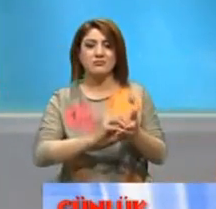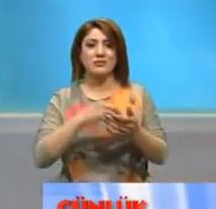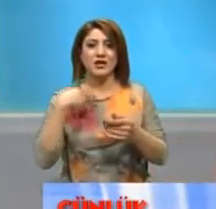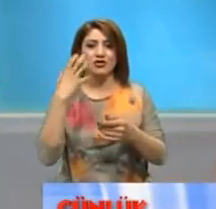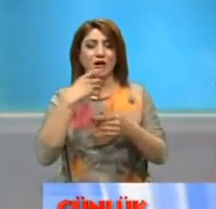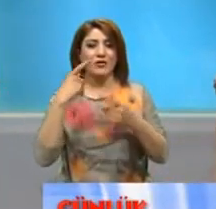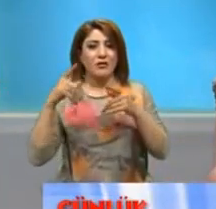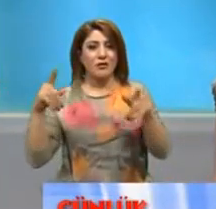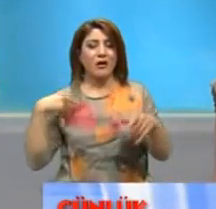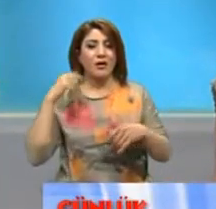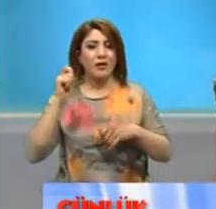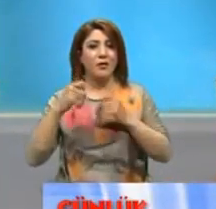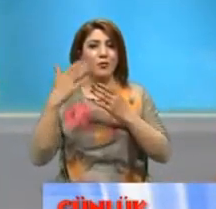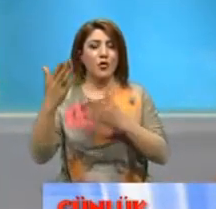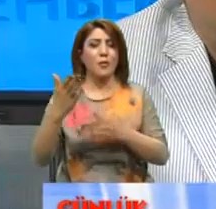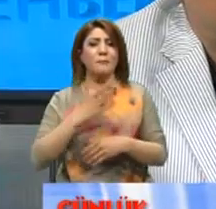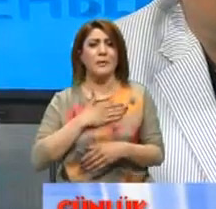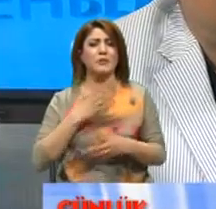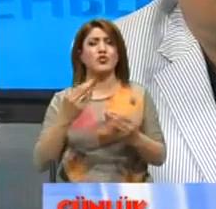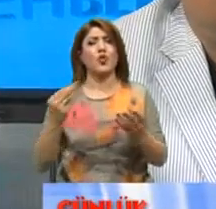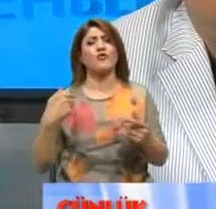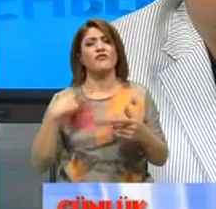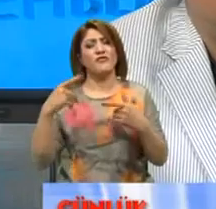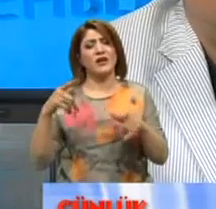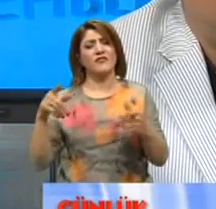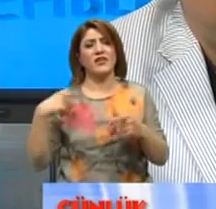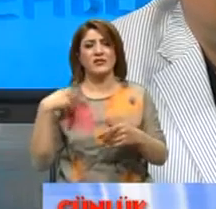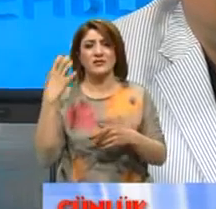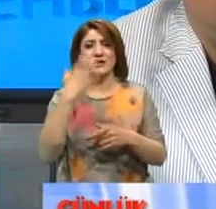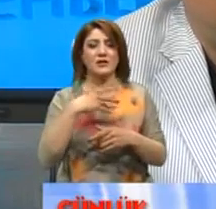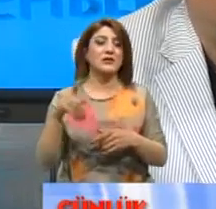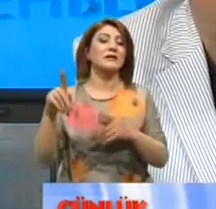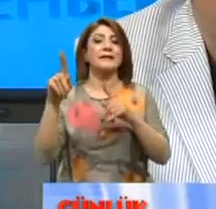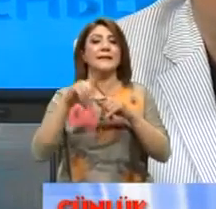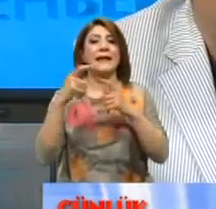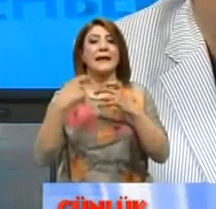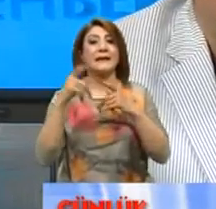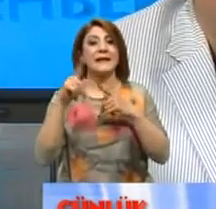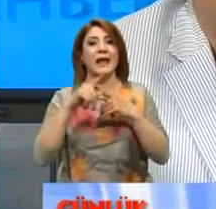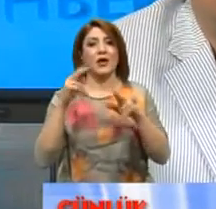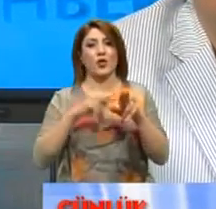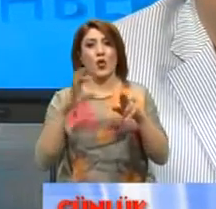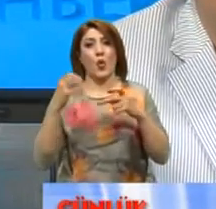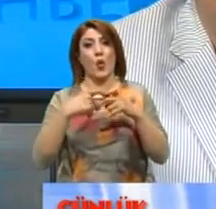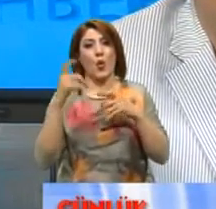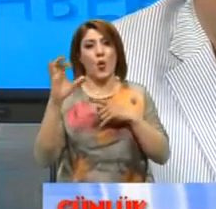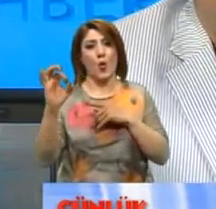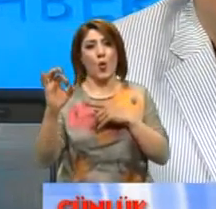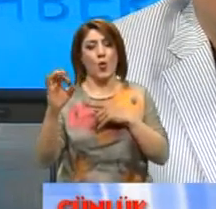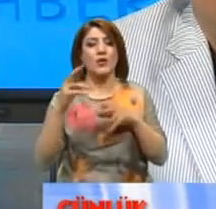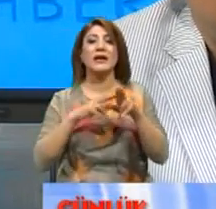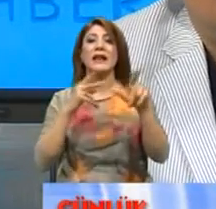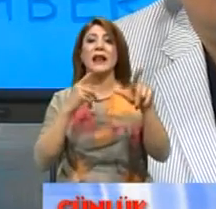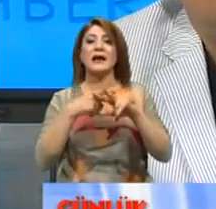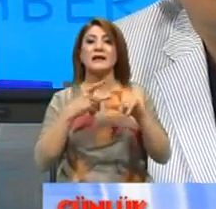tarz. Nasıl olabiliyor böyle? Şimdi benim çok fazla değişik tarzlarım var. Benim asıl eğitimim TRT korolarından klasik batı